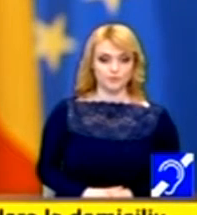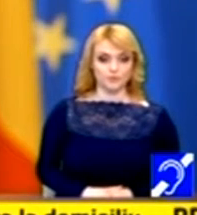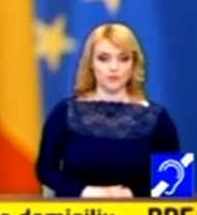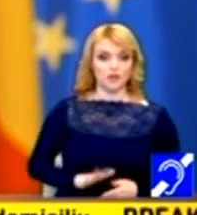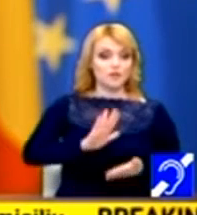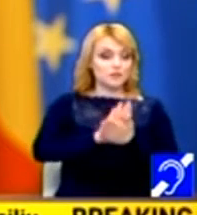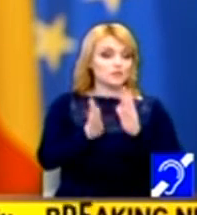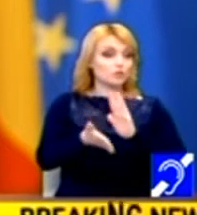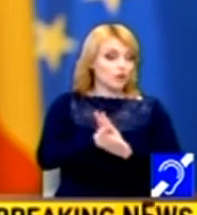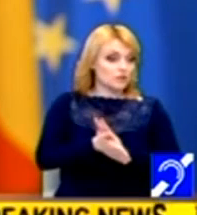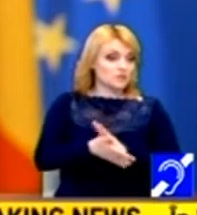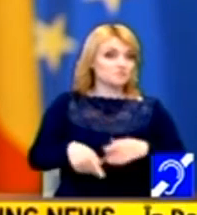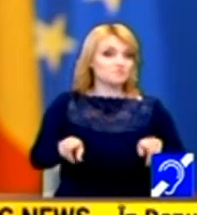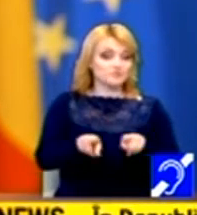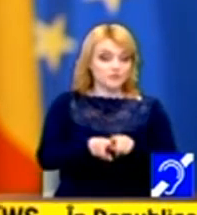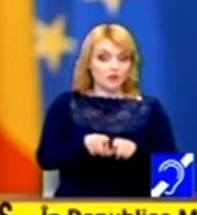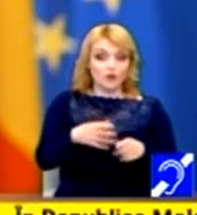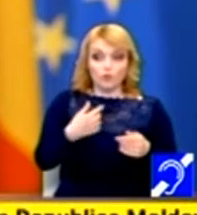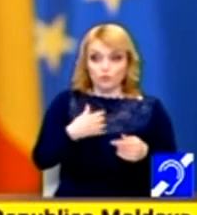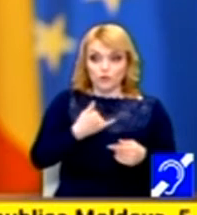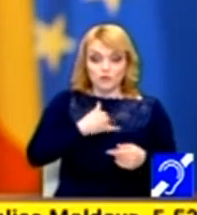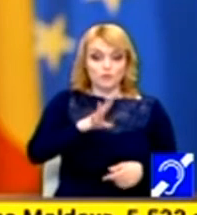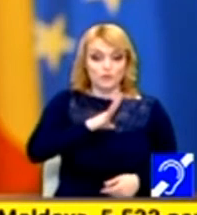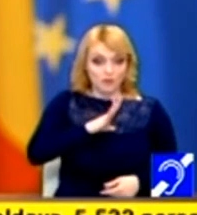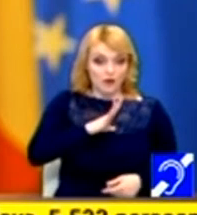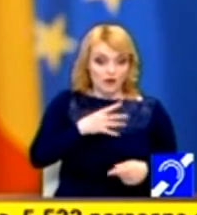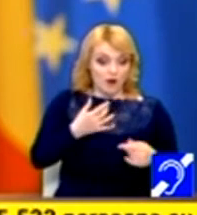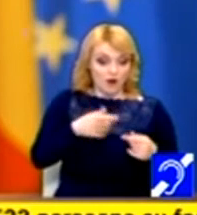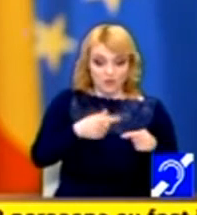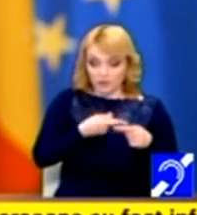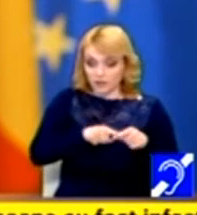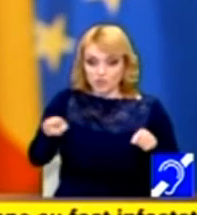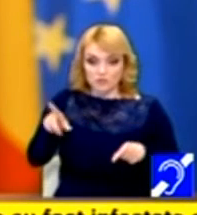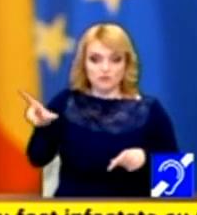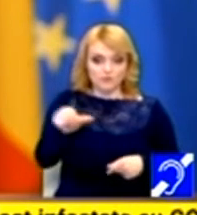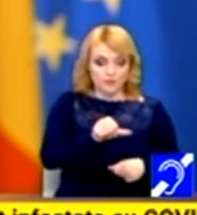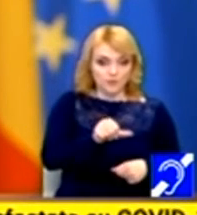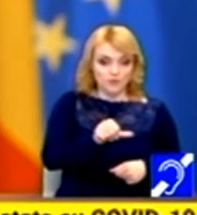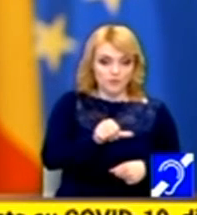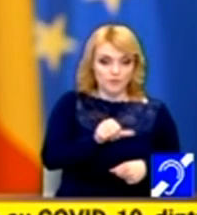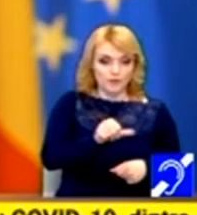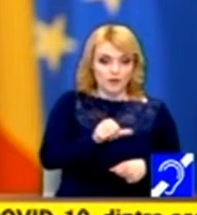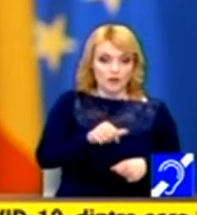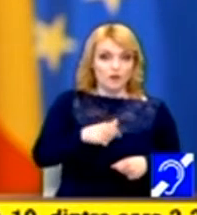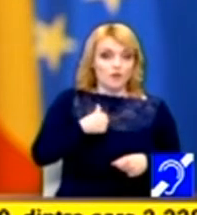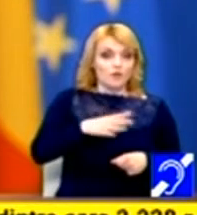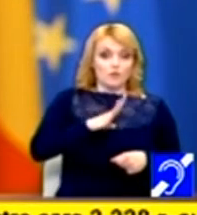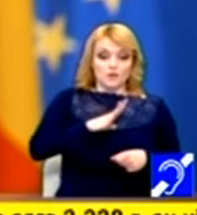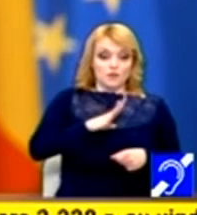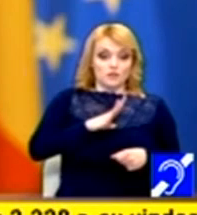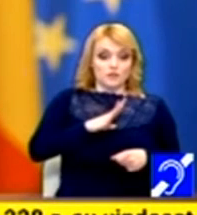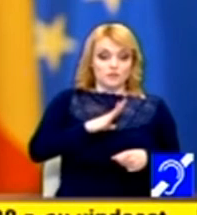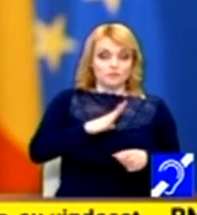Situația fără precedent cu care ne-am confruntat în aceste săptămâni ne-a pus în față